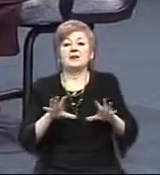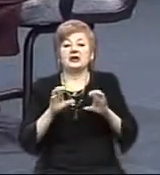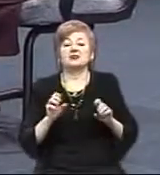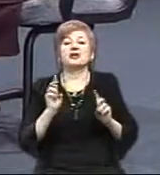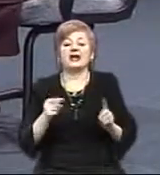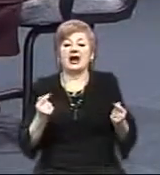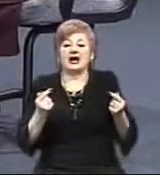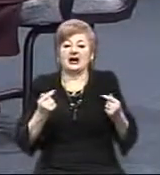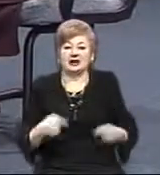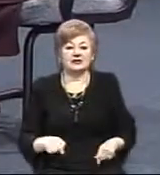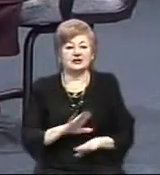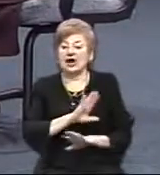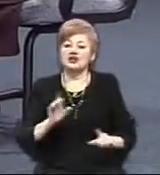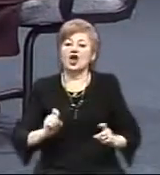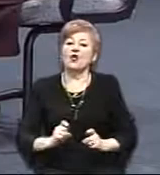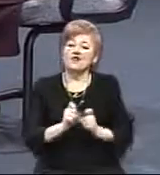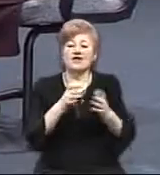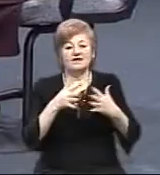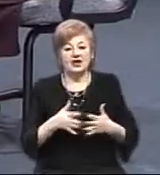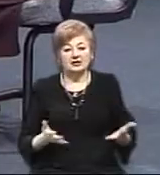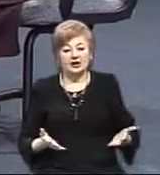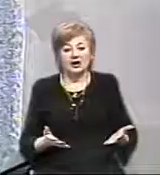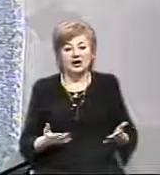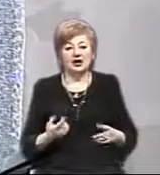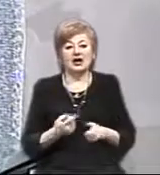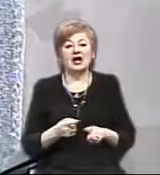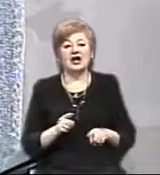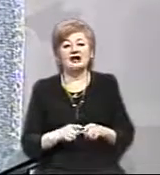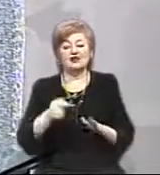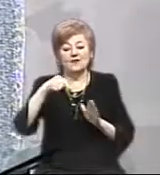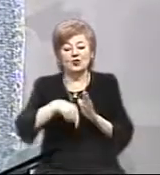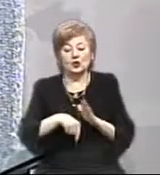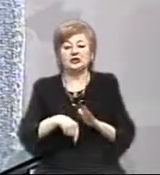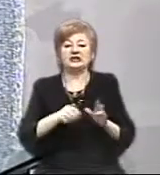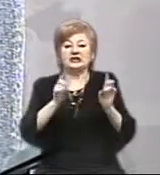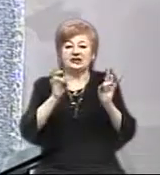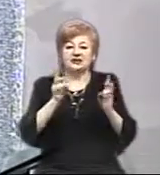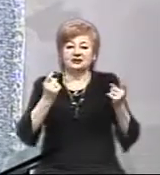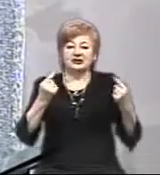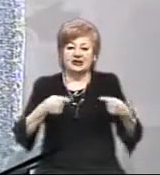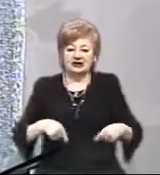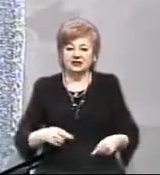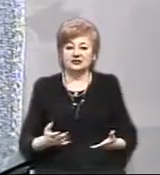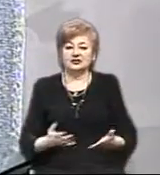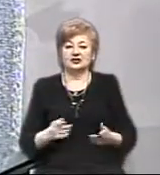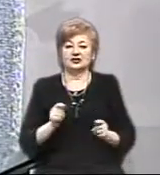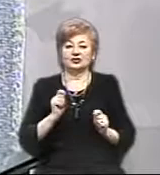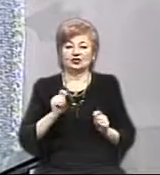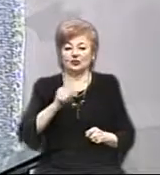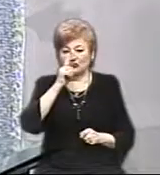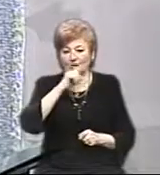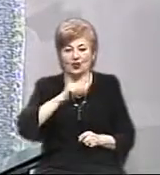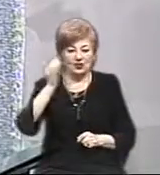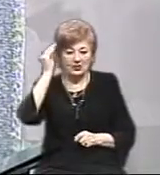криза, а не як конфлікт, війна. Ну, тобто, що це якась внутрішня криза, яка десь дуже багато стереотипів